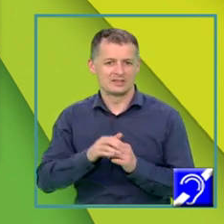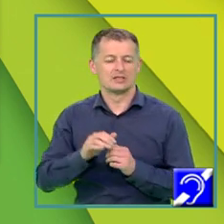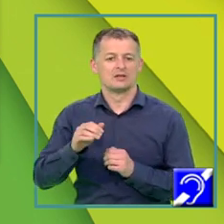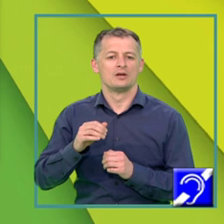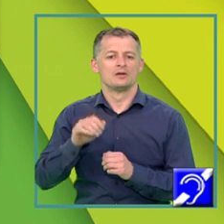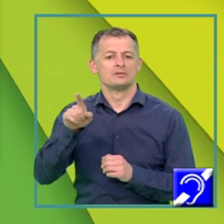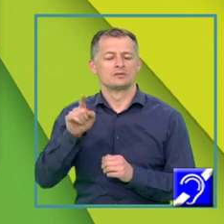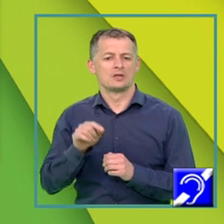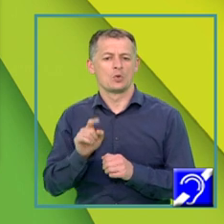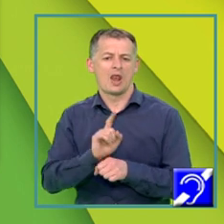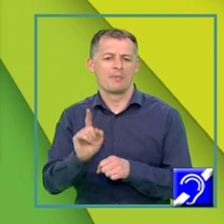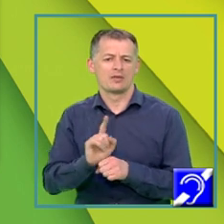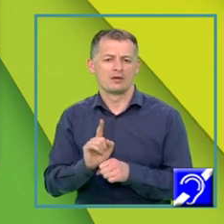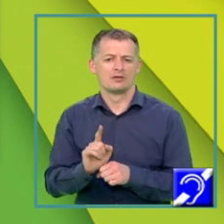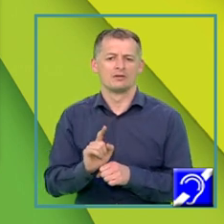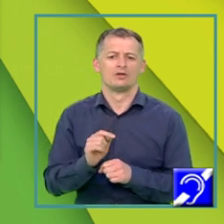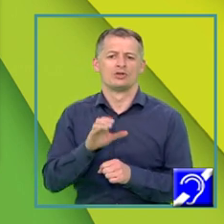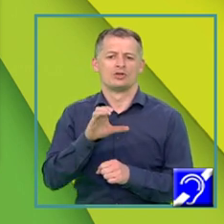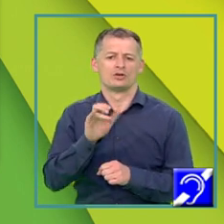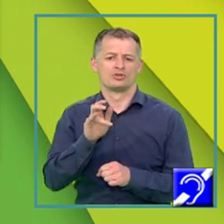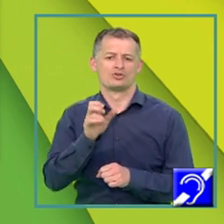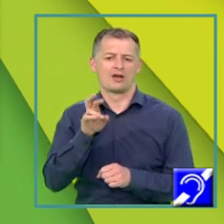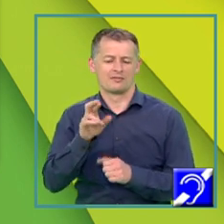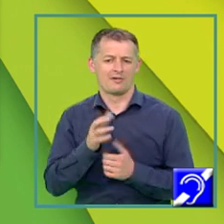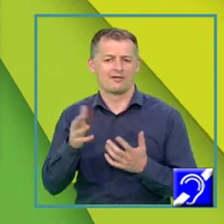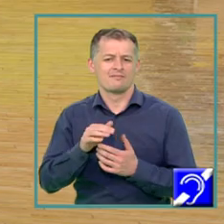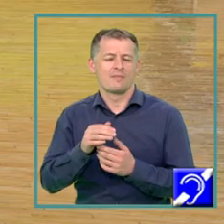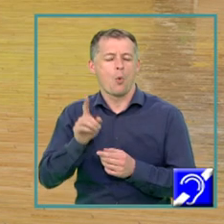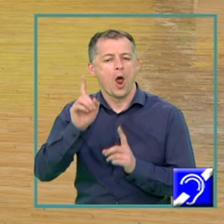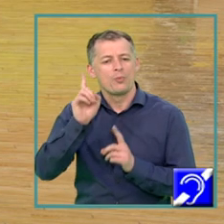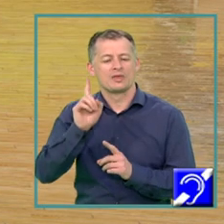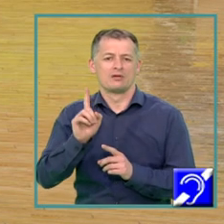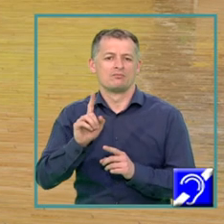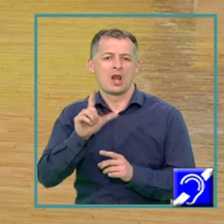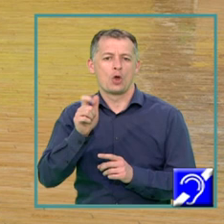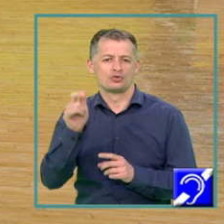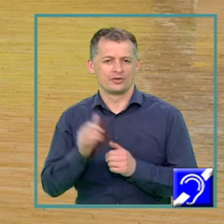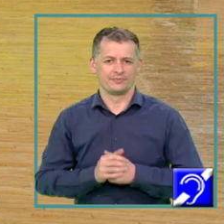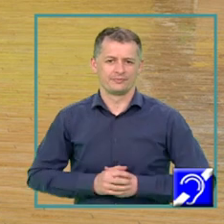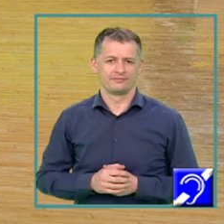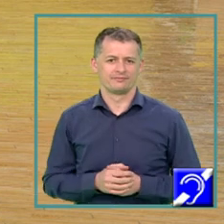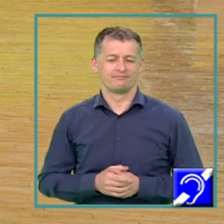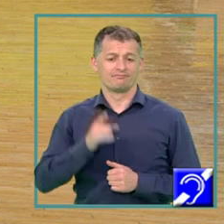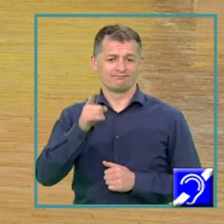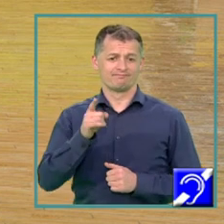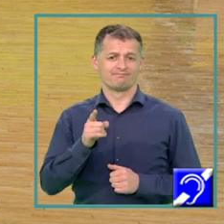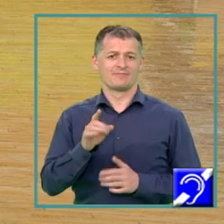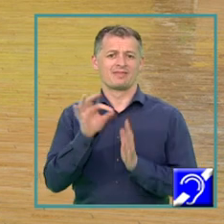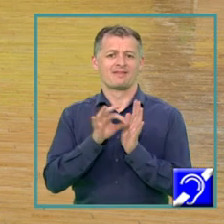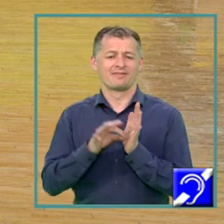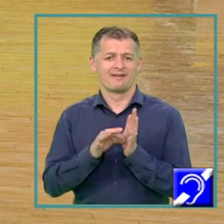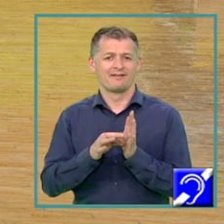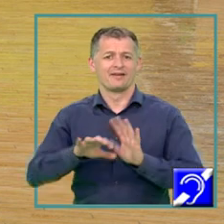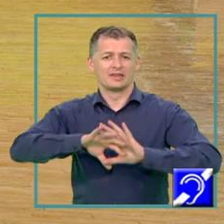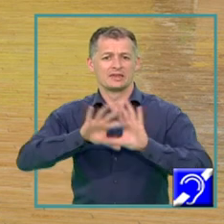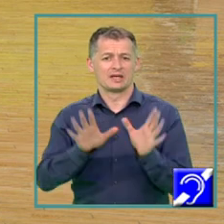cu elemente de tip Char care o anumită logică tipul de date cer este un tip de date întreg